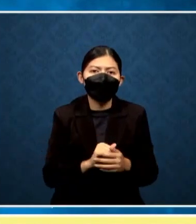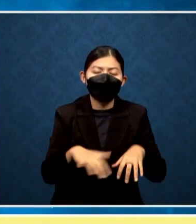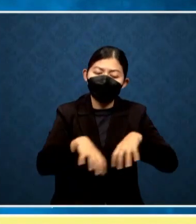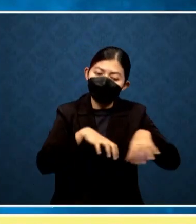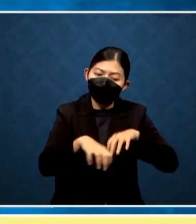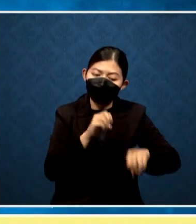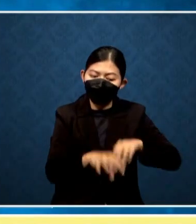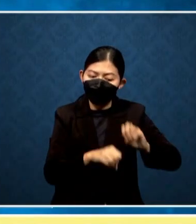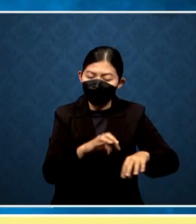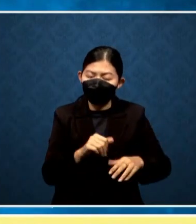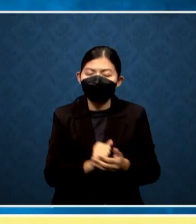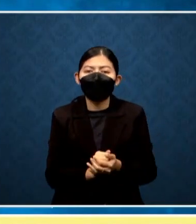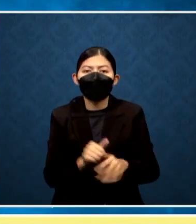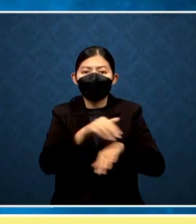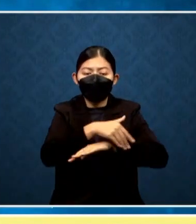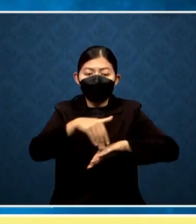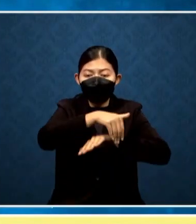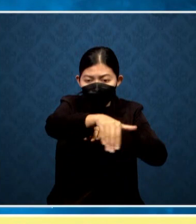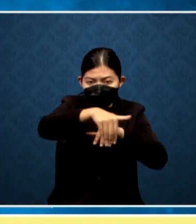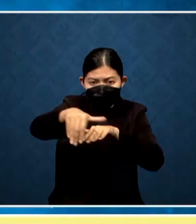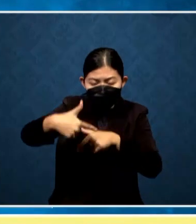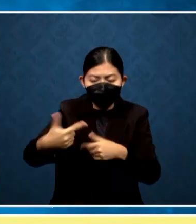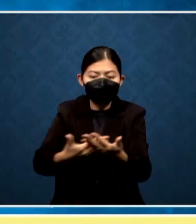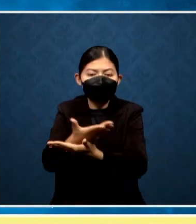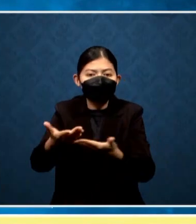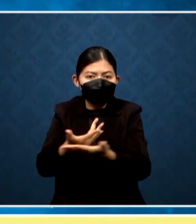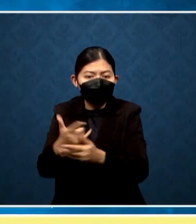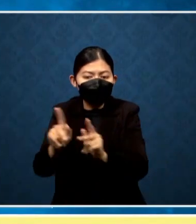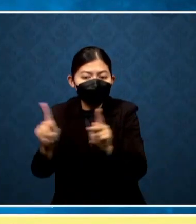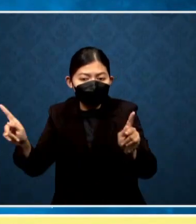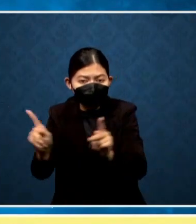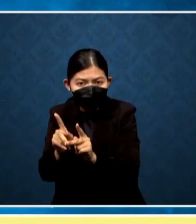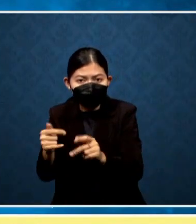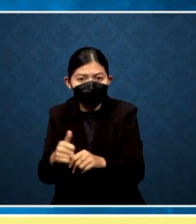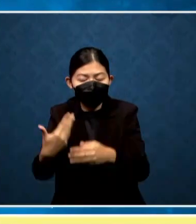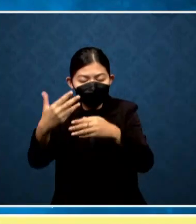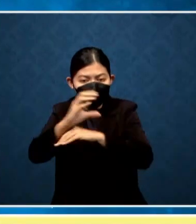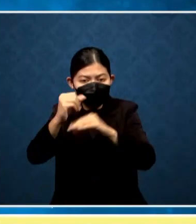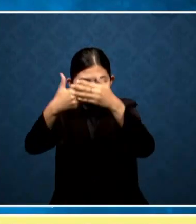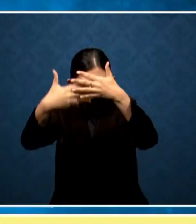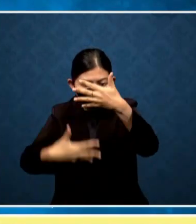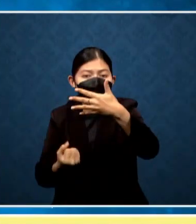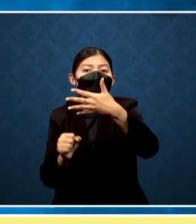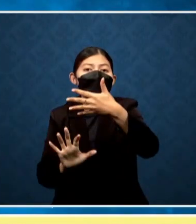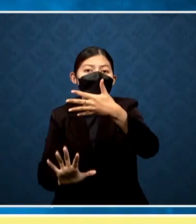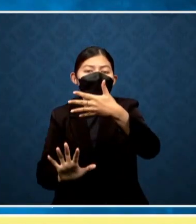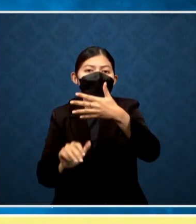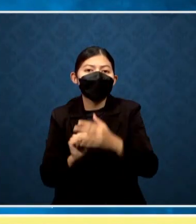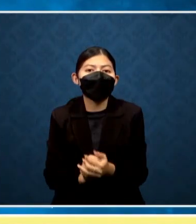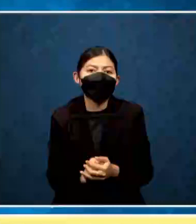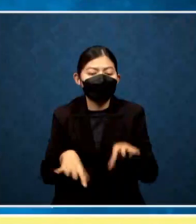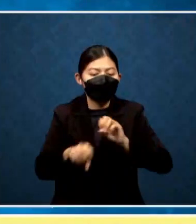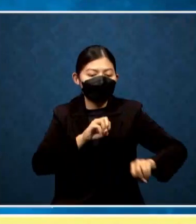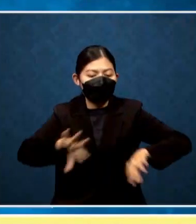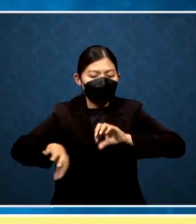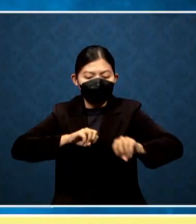พกะแสดฟา นอกบญชี Bananaณกรรมการ จำนวน 15 โงการ โรงคัดแยกข